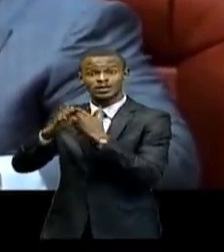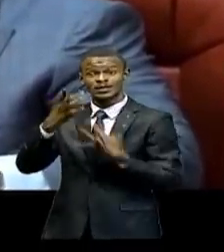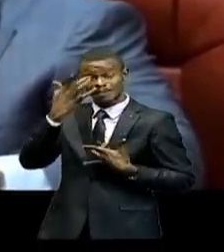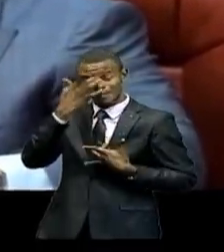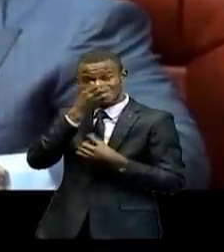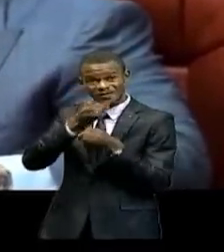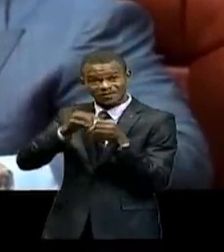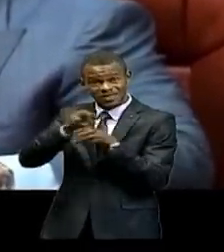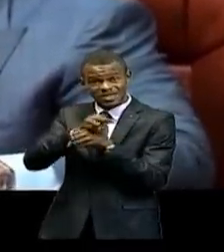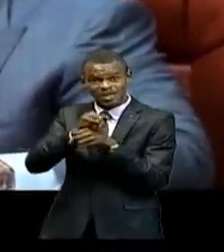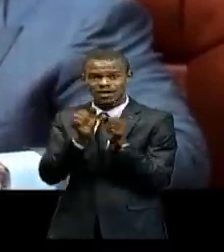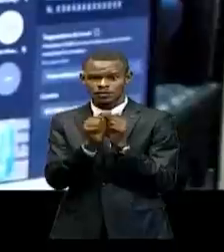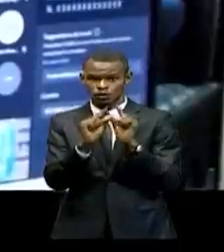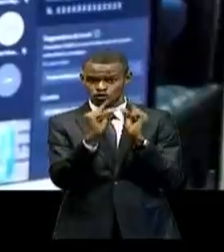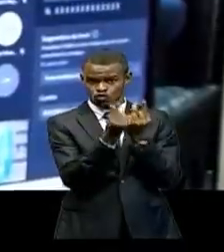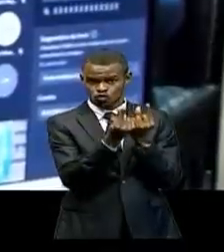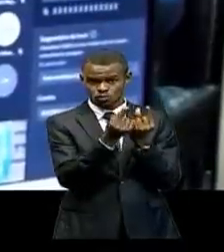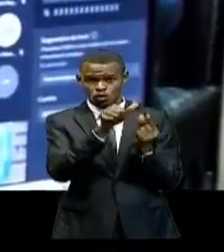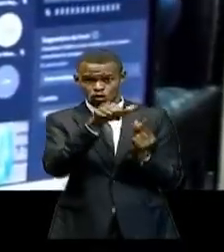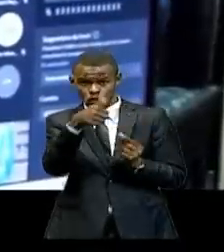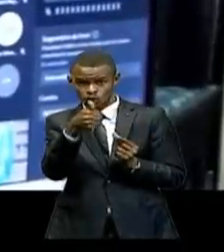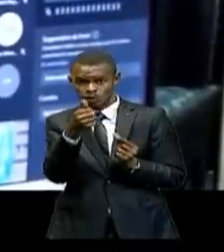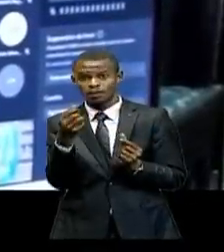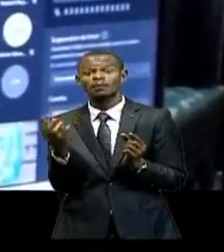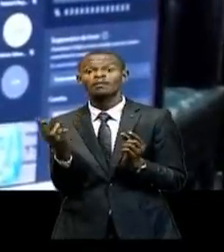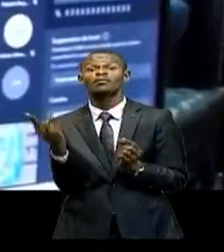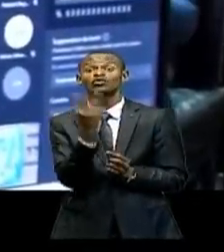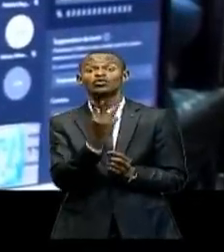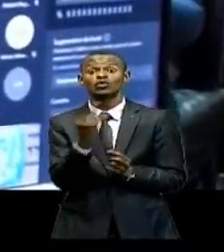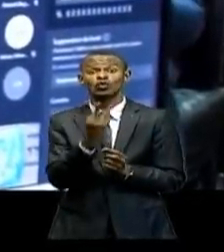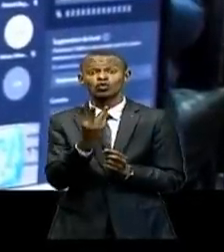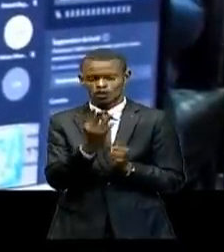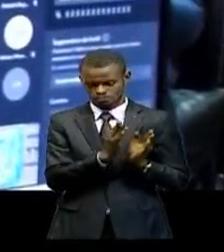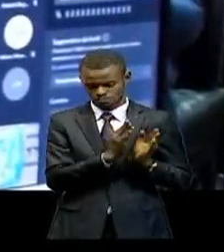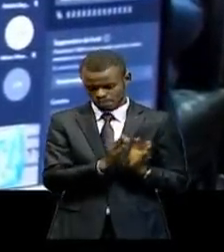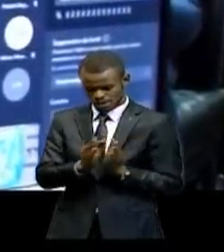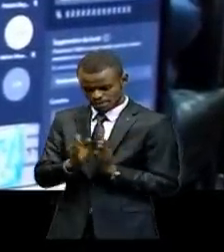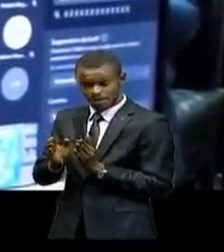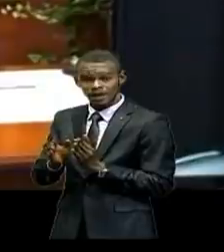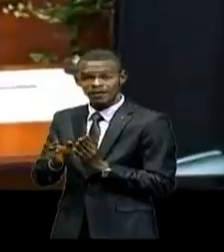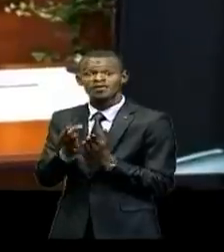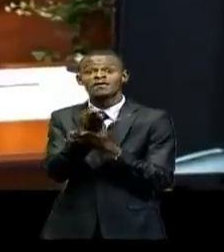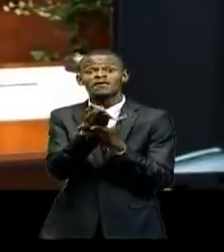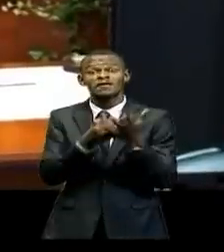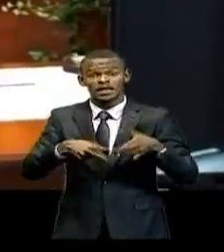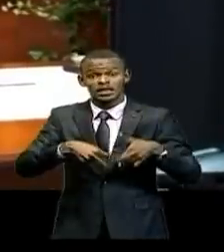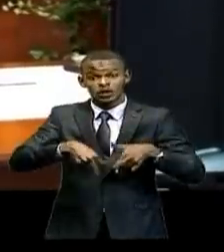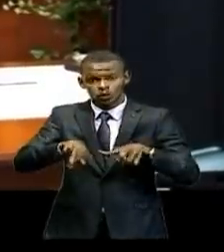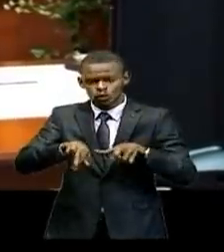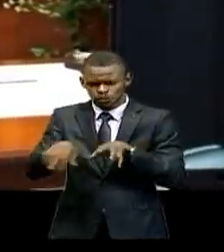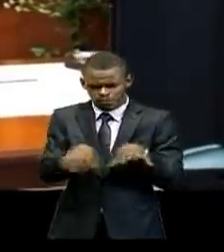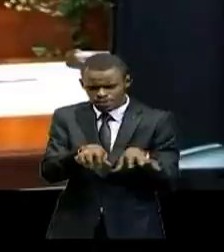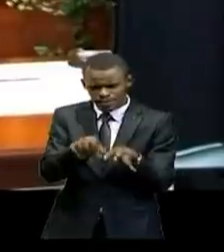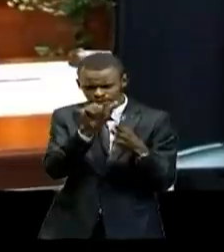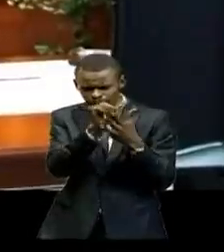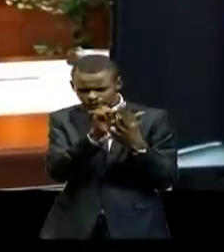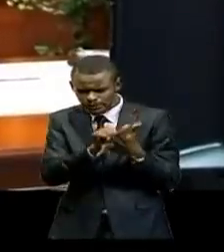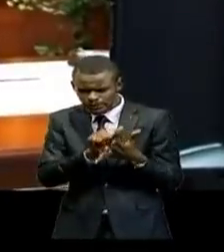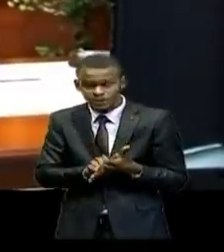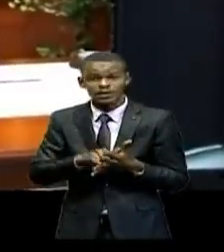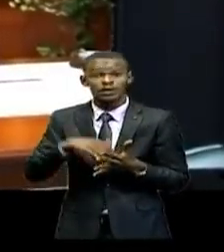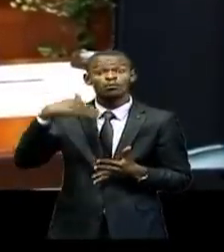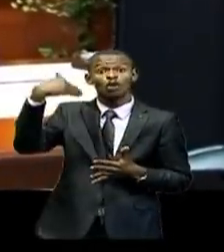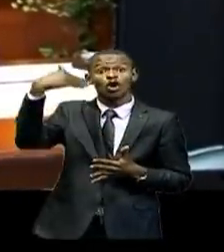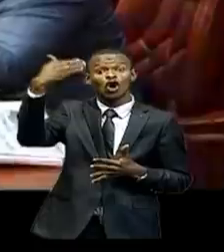de définir une feuille de route des actions adaptées au contexte actuel de la pandémie à soumettre aux délibérations du prochain Conseil